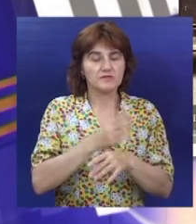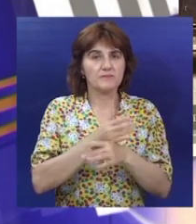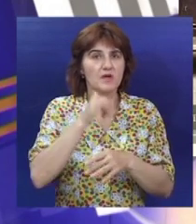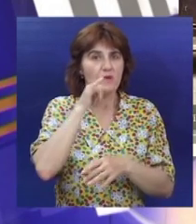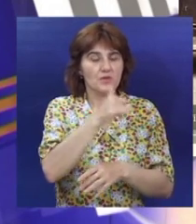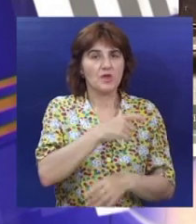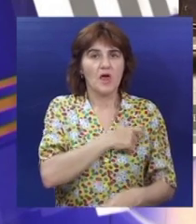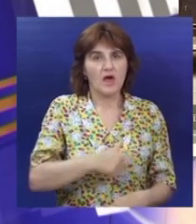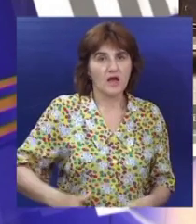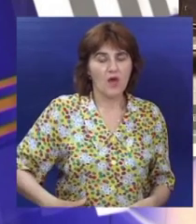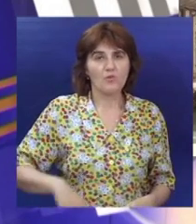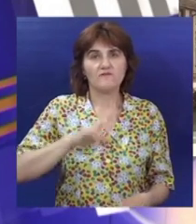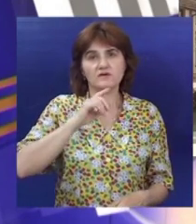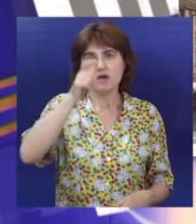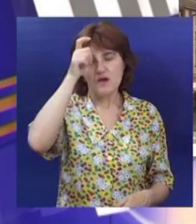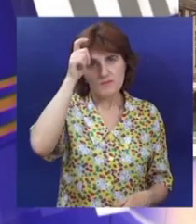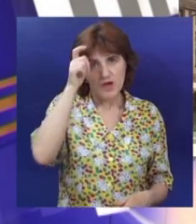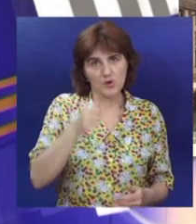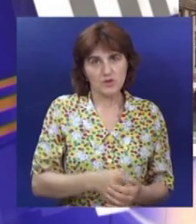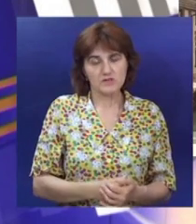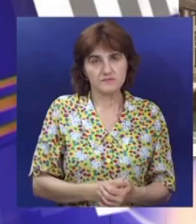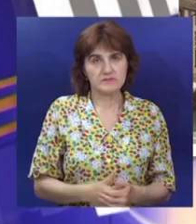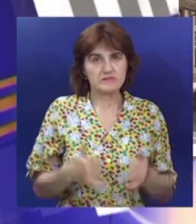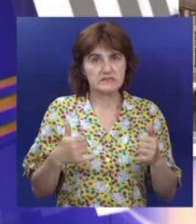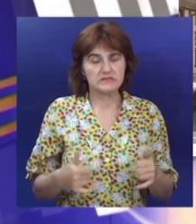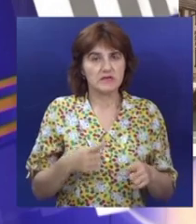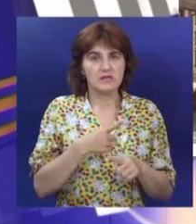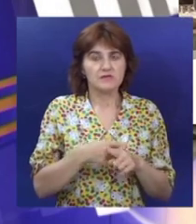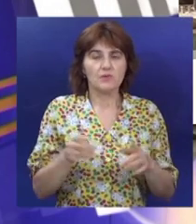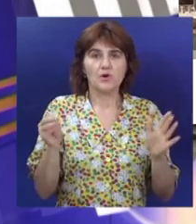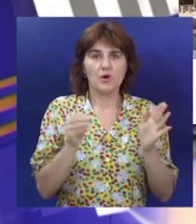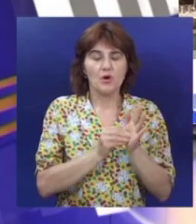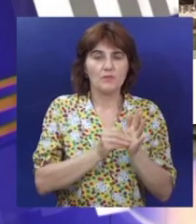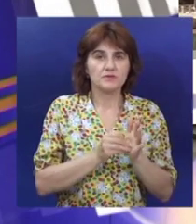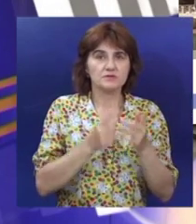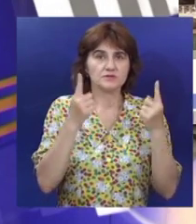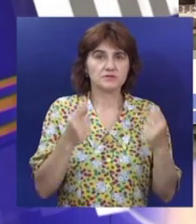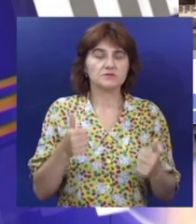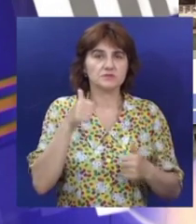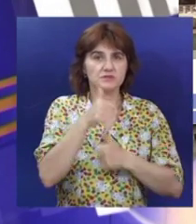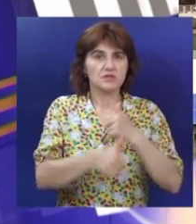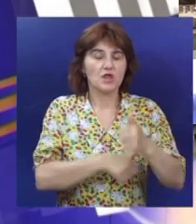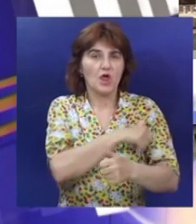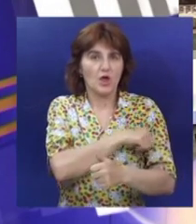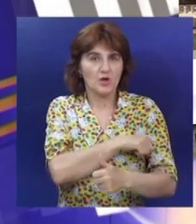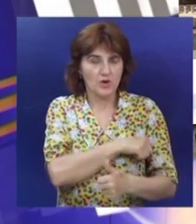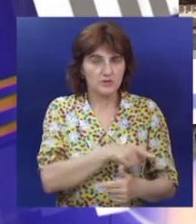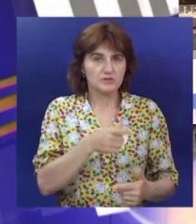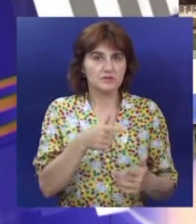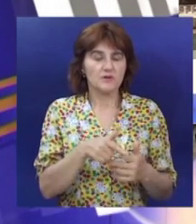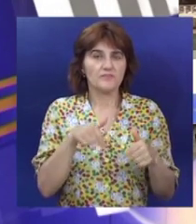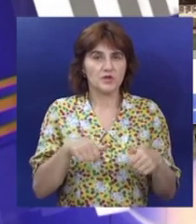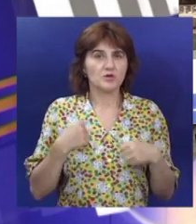prethodna dva meseca posetio Kragujevac i Beograd. Odlučili da povodom obeležavanja našeg jubileja organizujemo